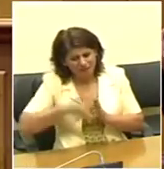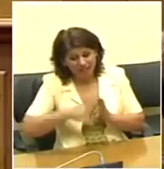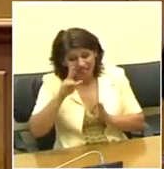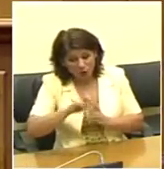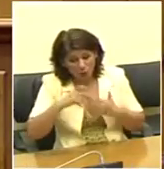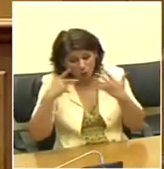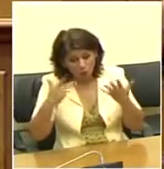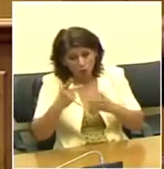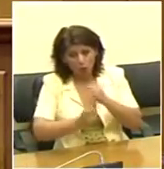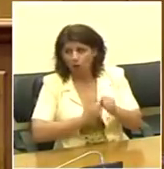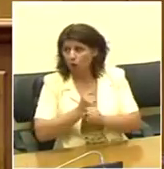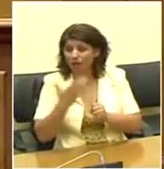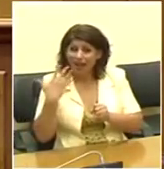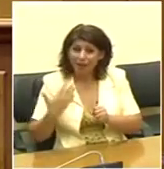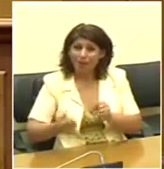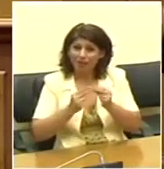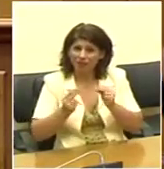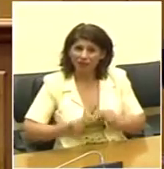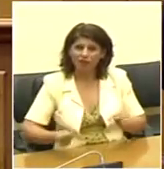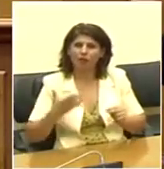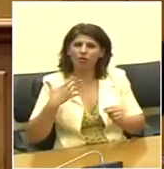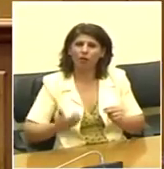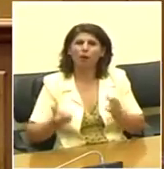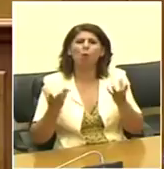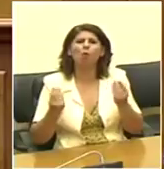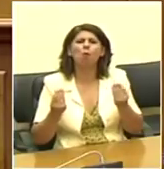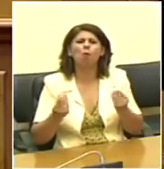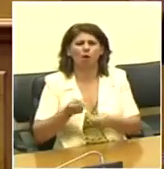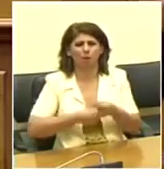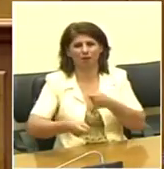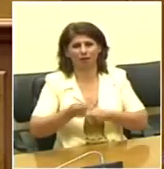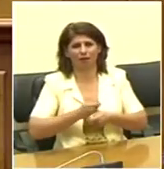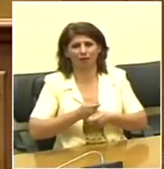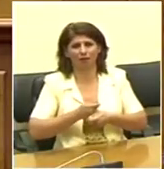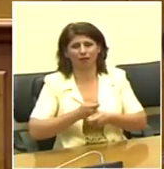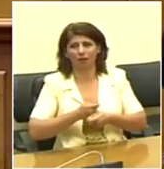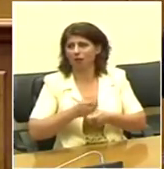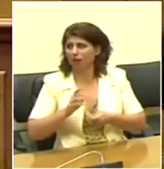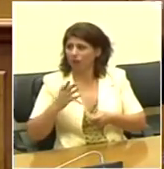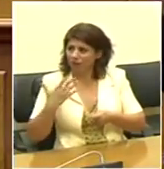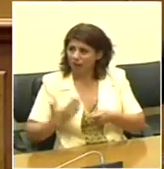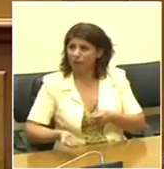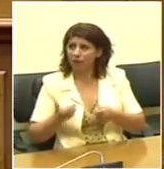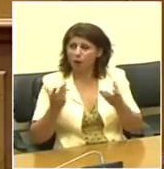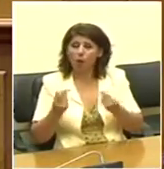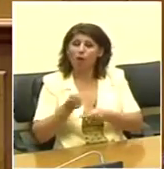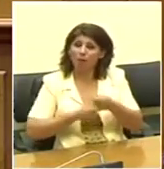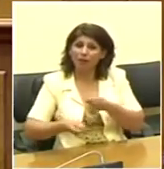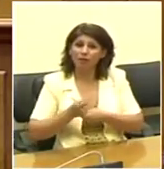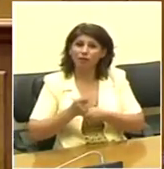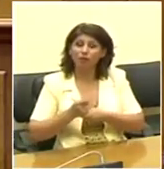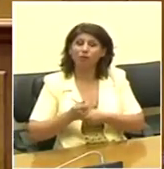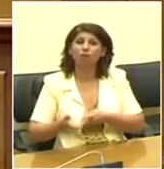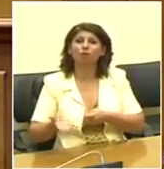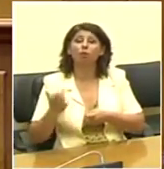χρόνια, αν υπήρχε αυτή η λύση, θα υπήρχαν πολλές επιχειρήσεις που δεν θα είχαν κλείσει, θα υπήρχαν πολλές επιχειρήσεις που δεν θα είχαν